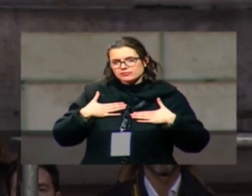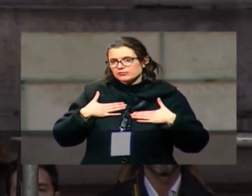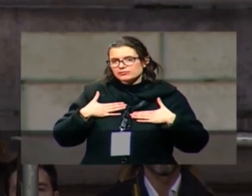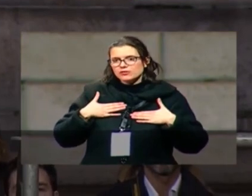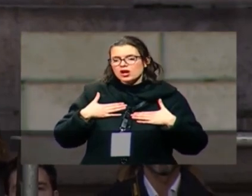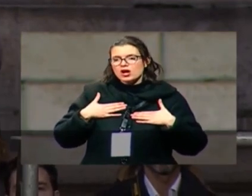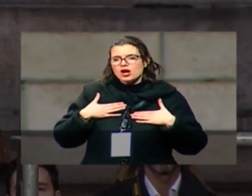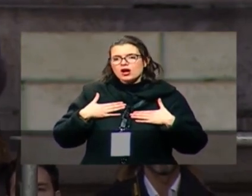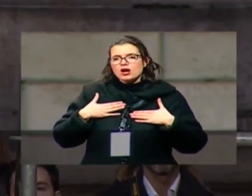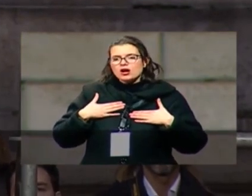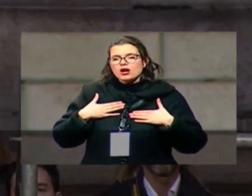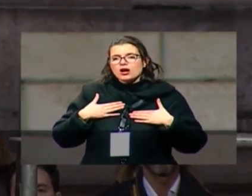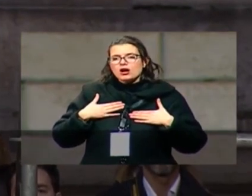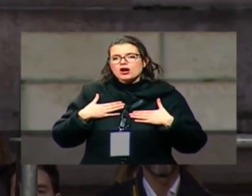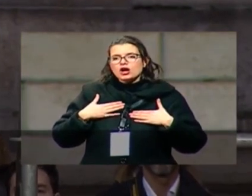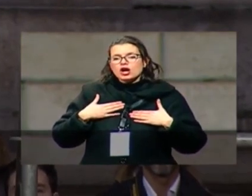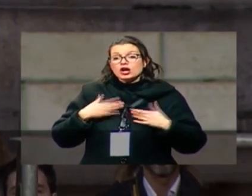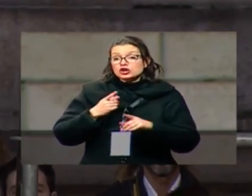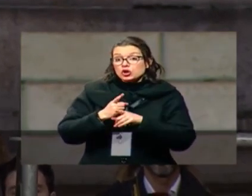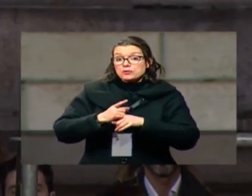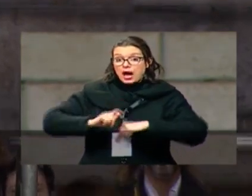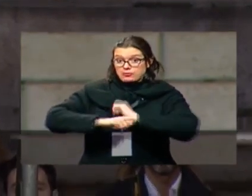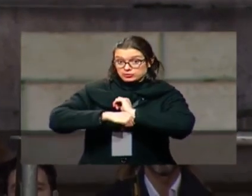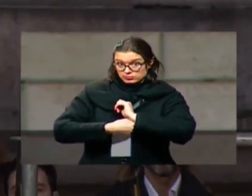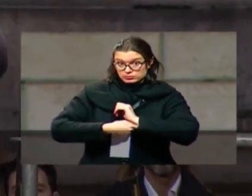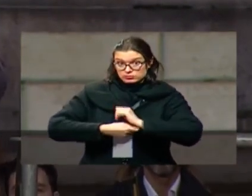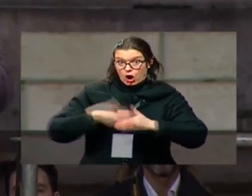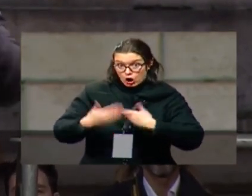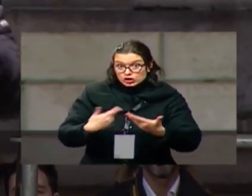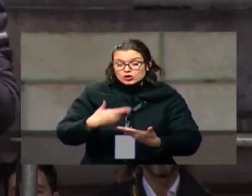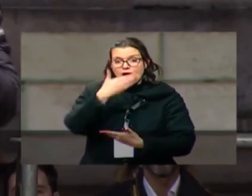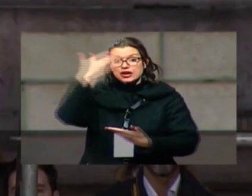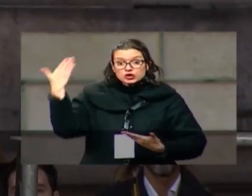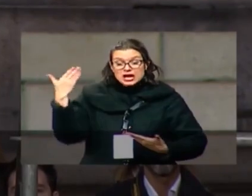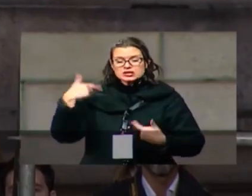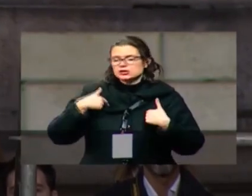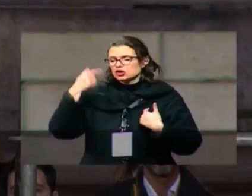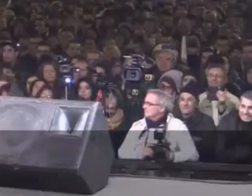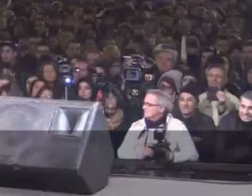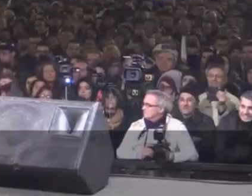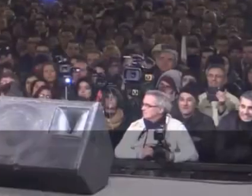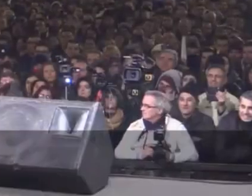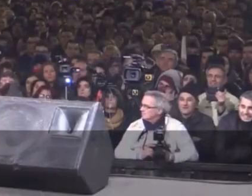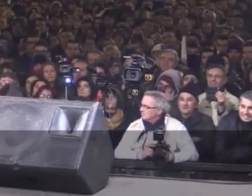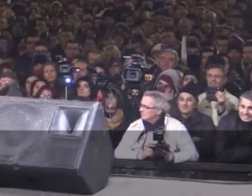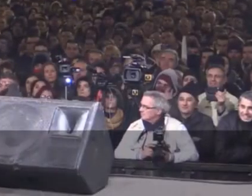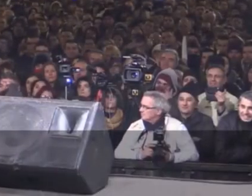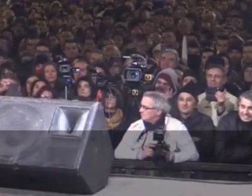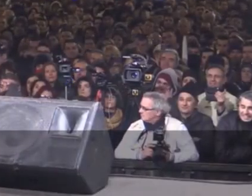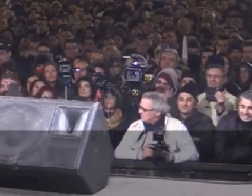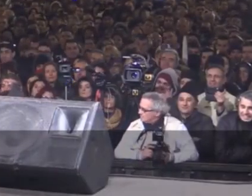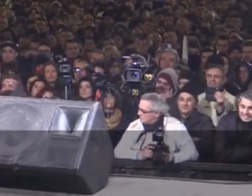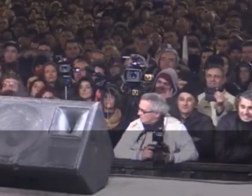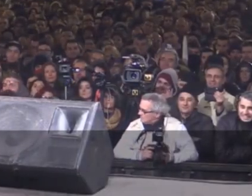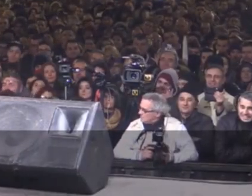come dovremmo fare se rimanere duri e puri e onesti non so se dovremo proprio duri e puri e